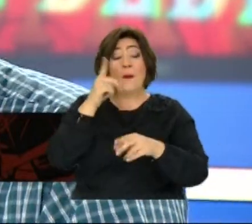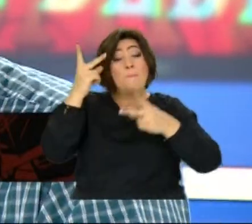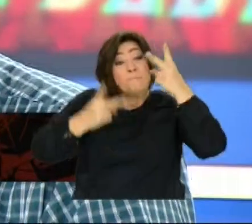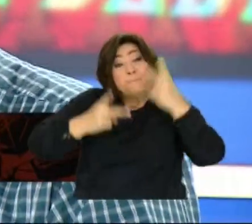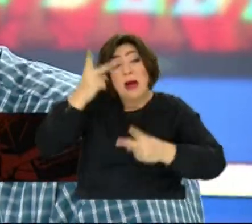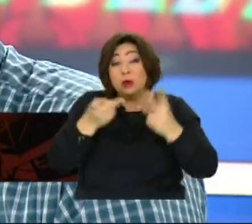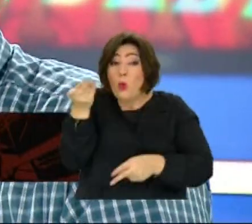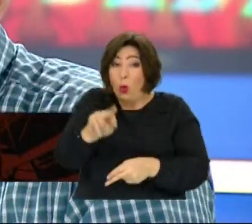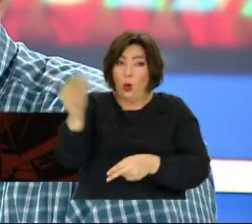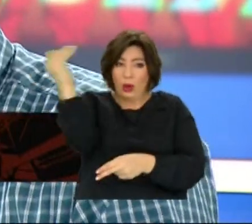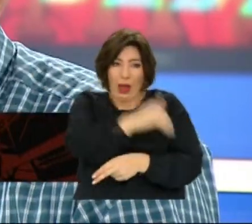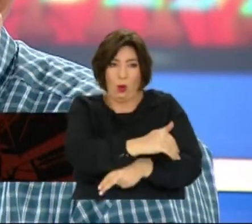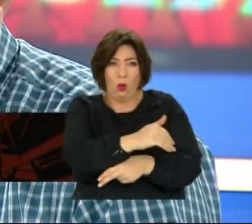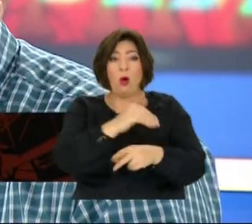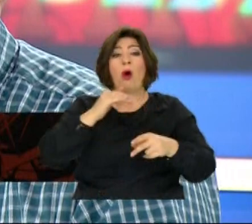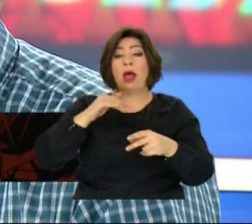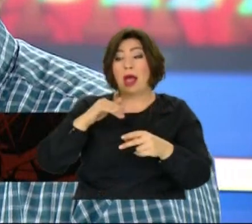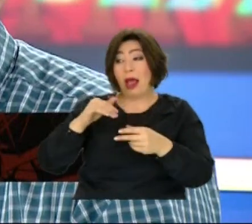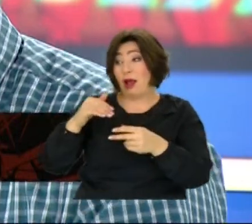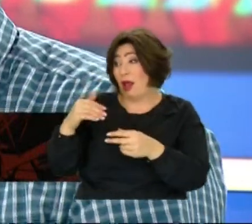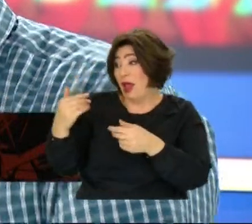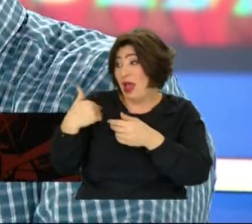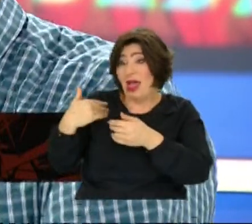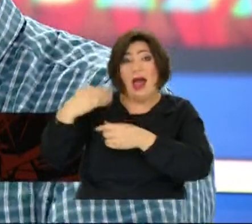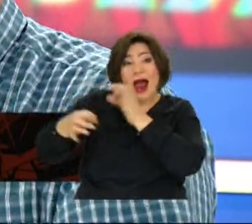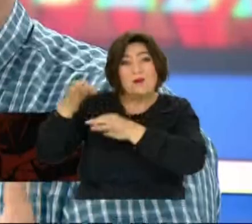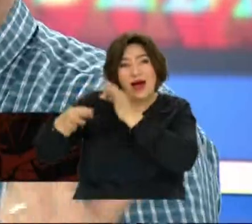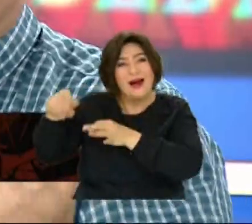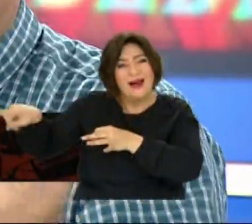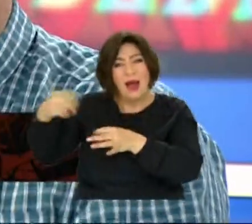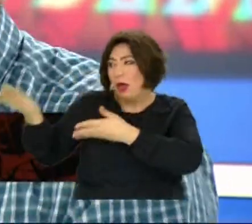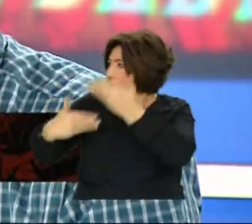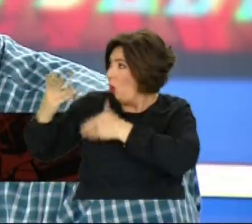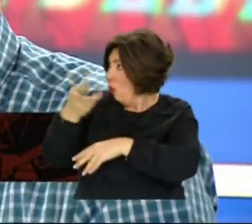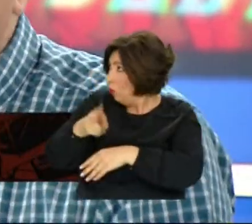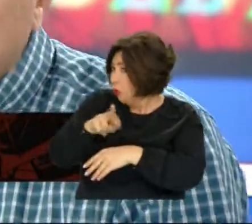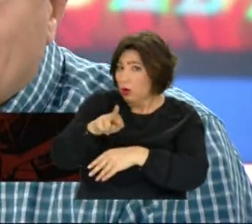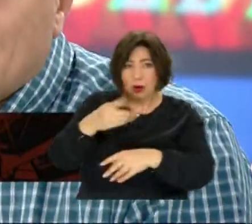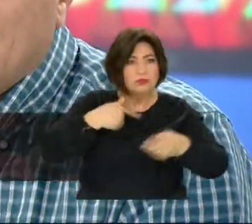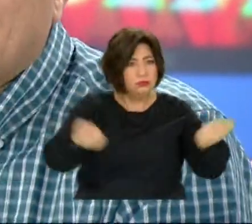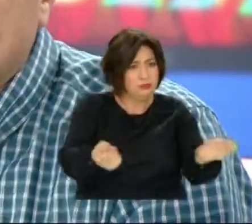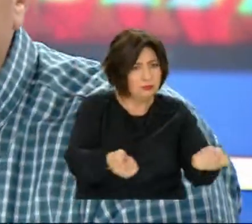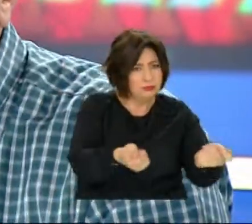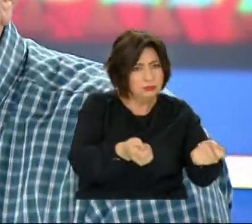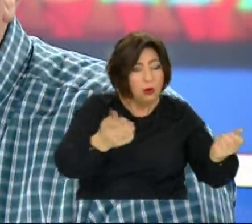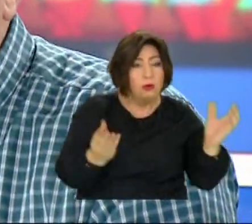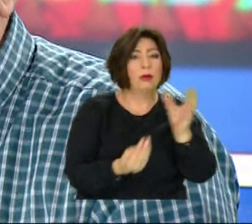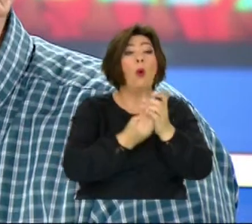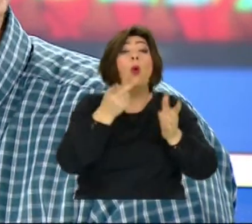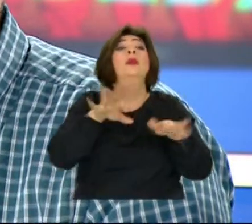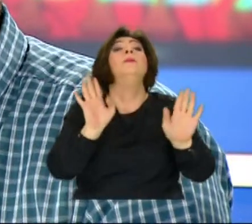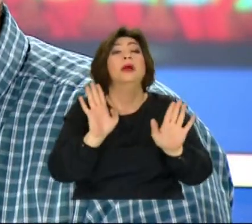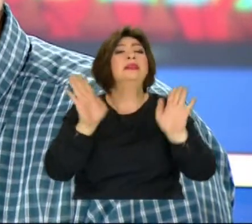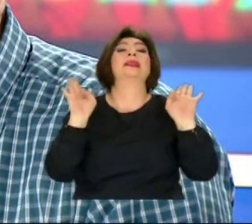bazen ölü geldiği, yakınlarınca ifade edildiğinde bizim orada dirilttiğimiz, onların yine ifadesi. Aslında o ölü değil mi geldiğinde? Değil. Evet.